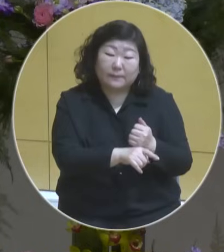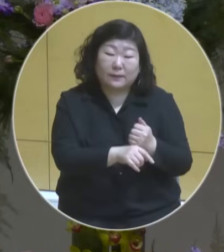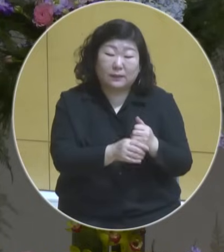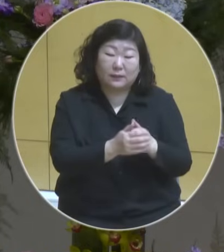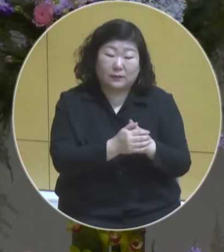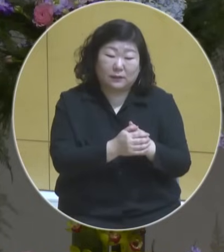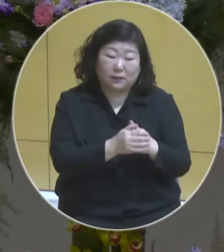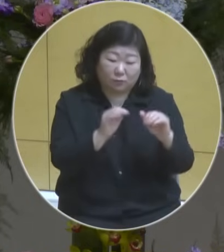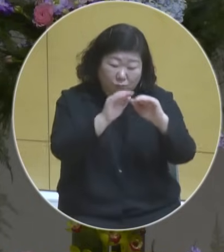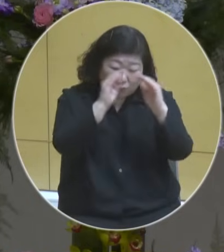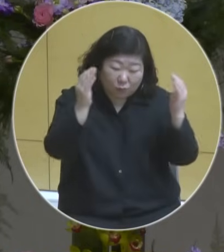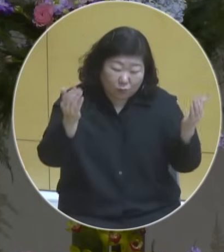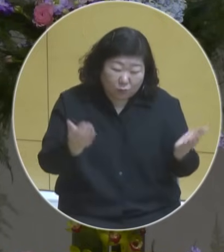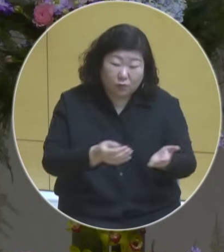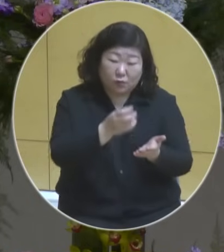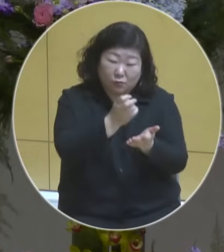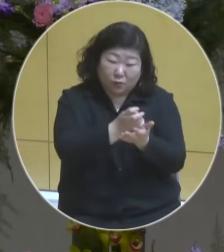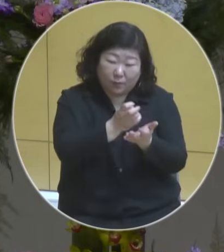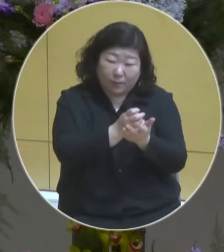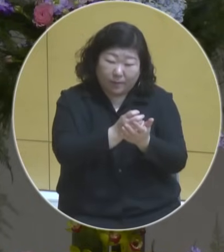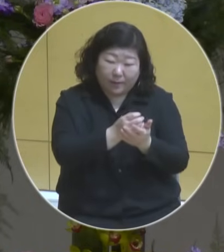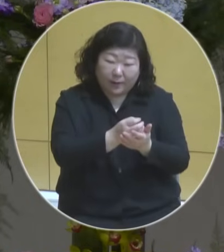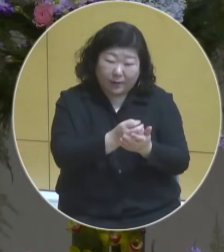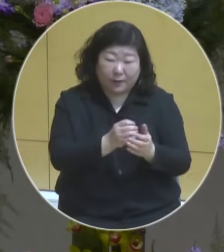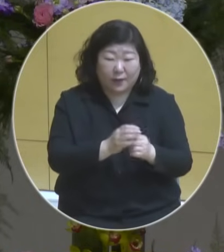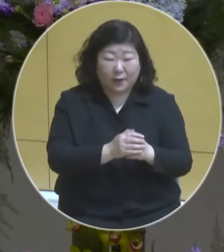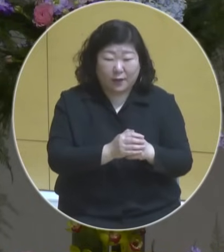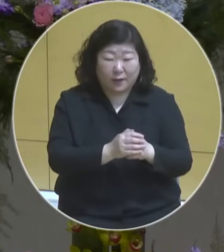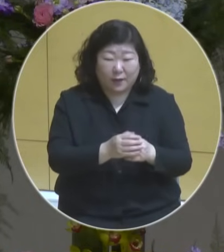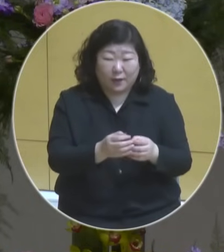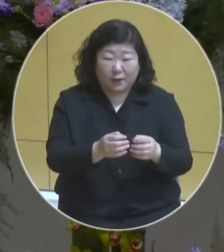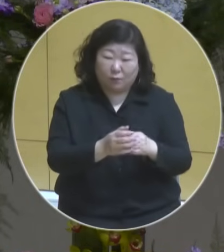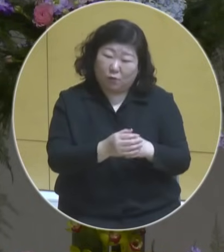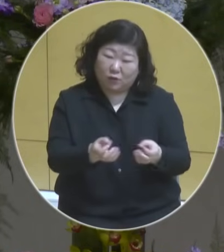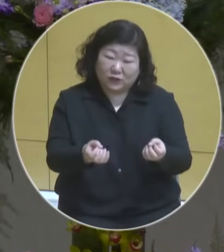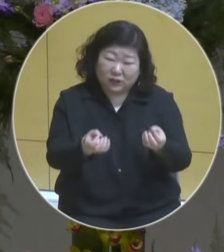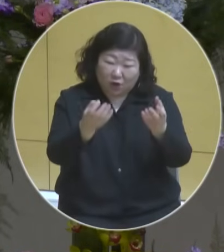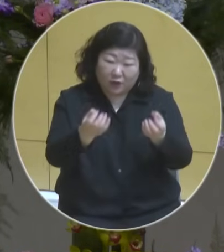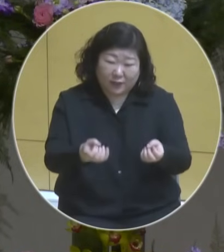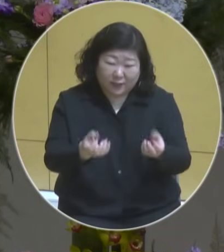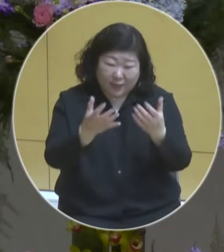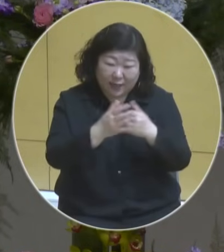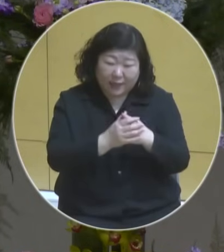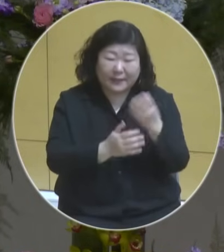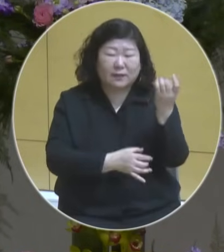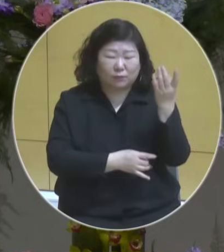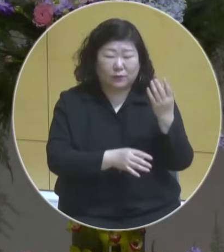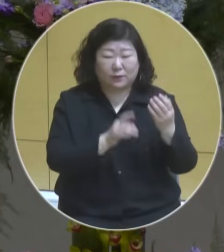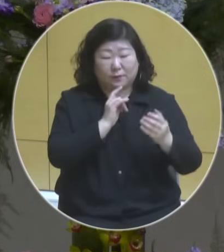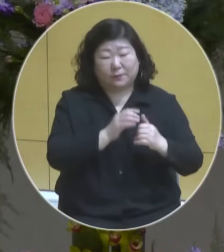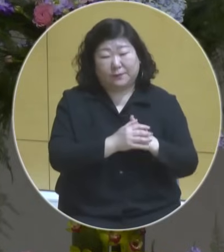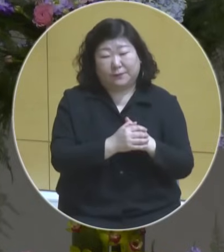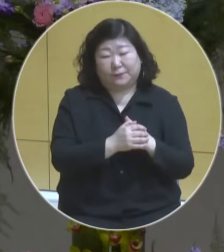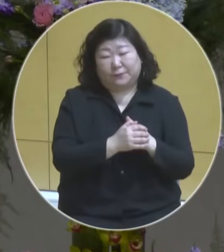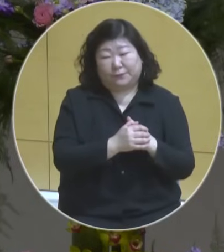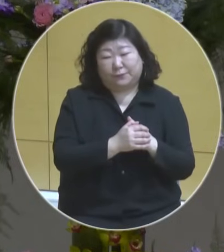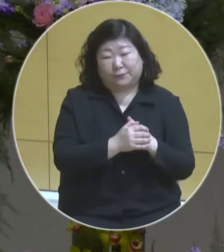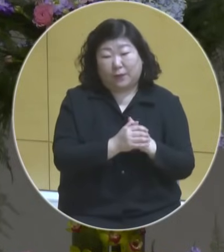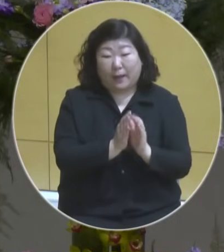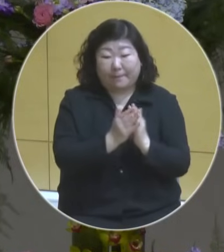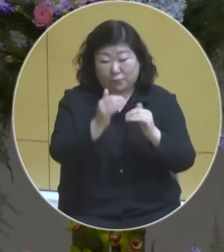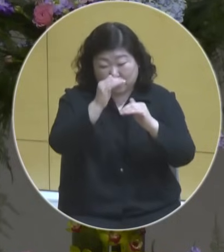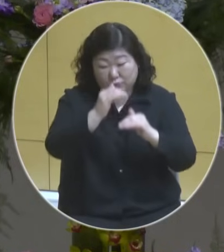절기의 기본적인 것이라고 말할 수가 있습니다 본문에서 예수님이이 바리새인들과